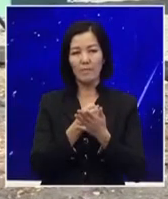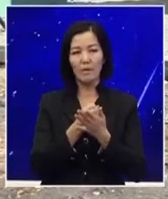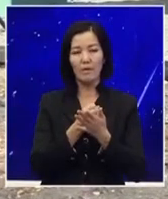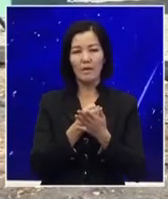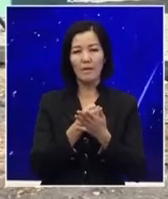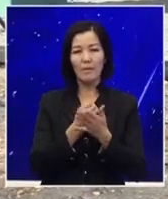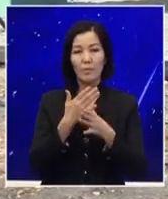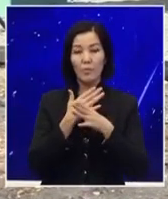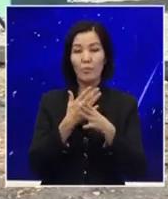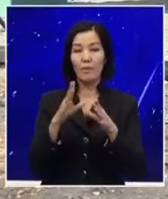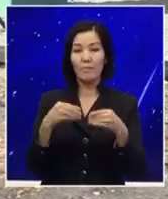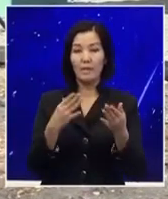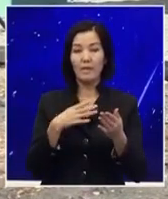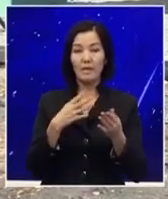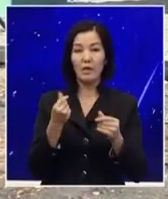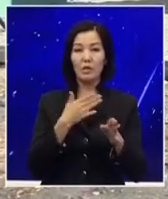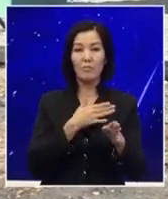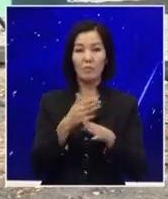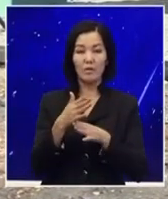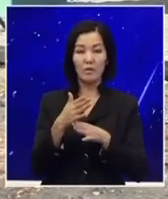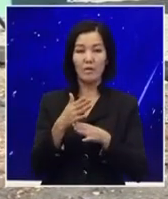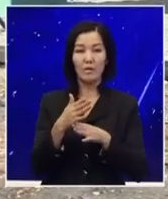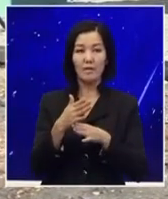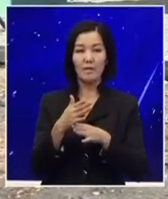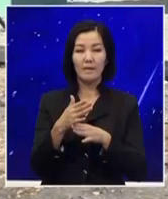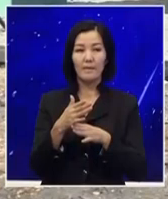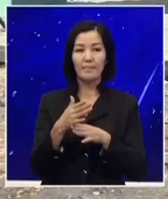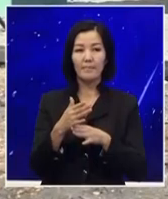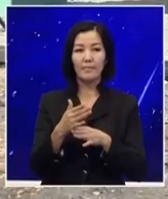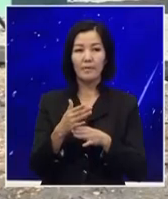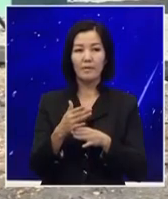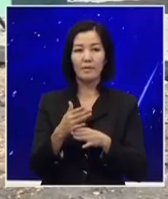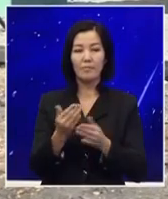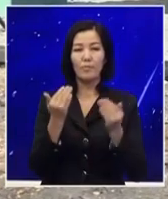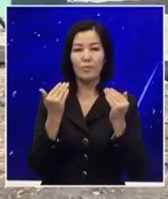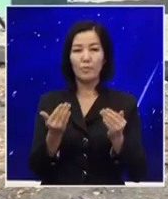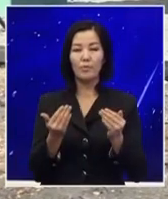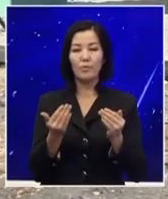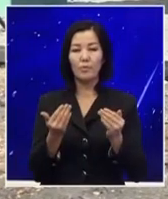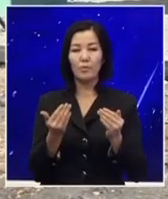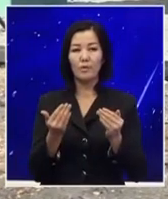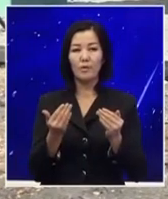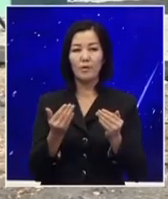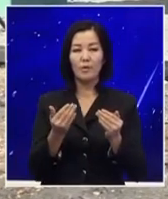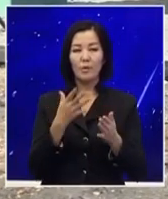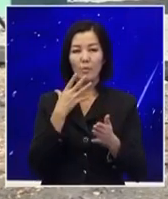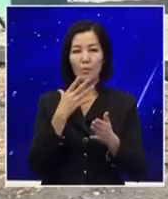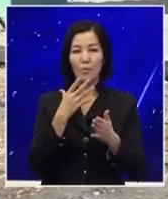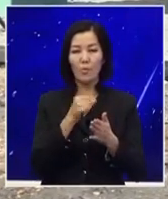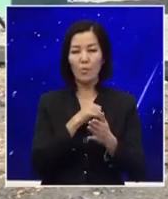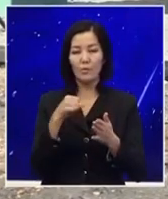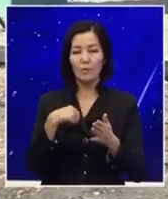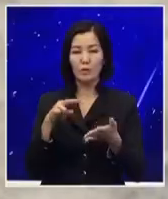бізді қолдады, қаражат бөлді деген сияқты. Соның арқасында біз бүгін өзіміздің жаңа